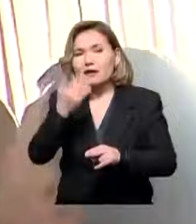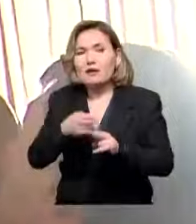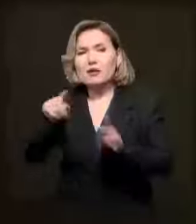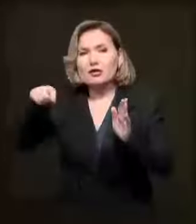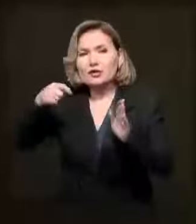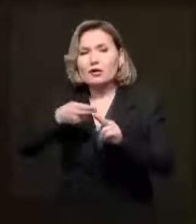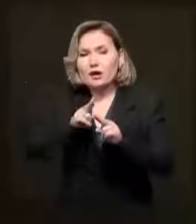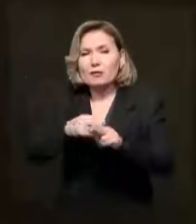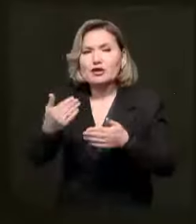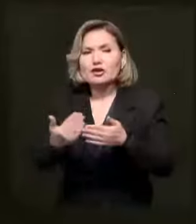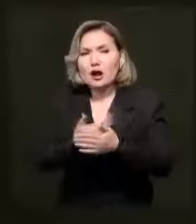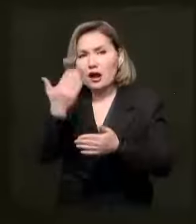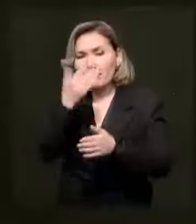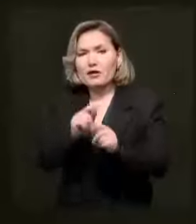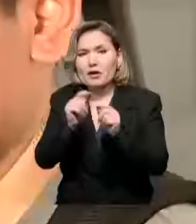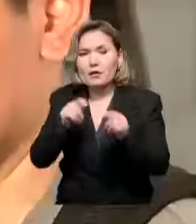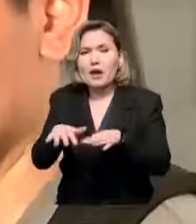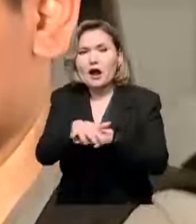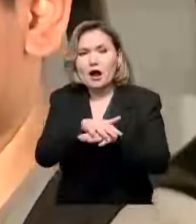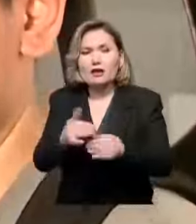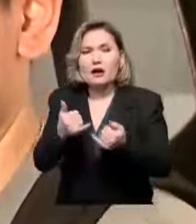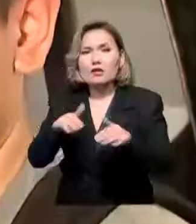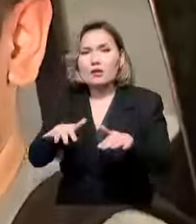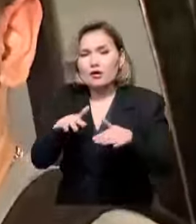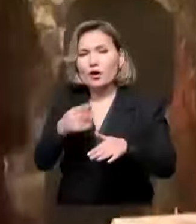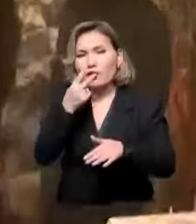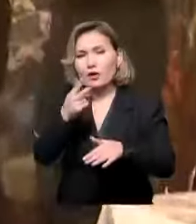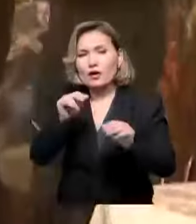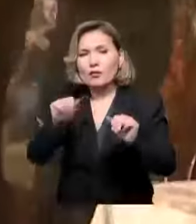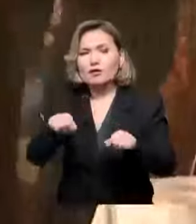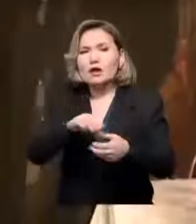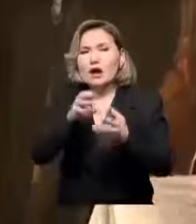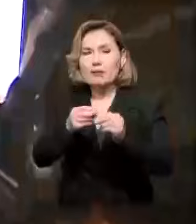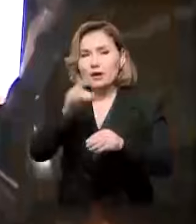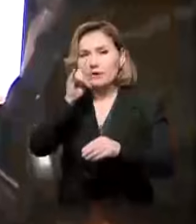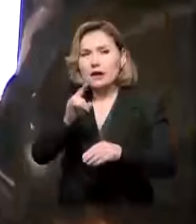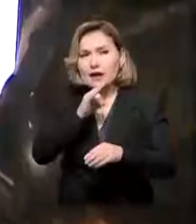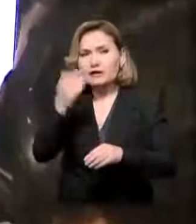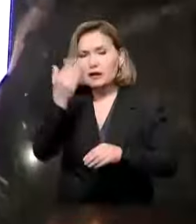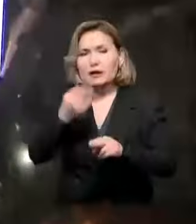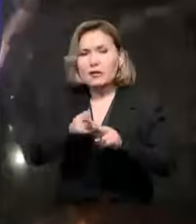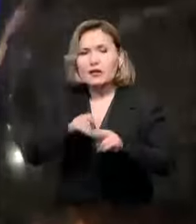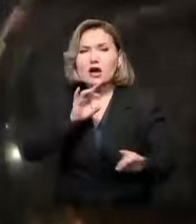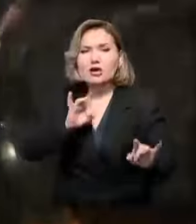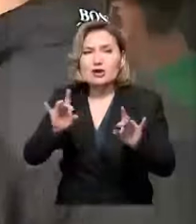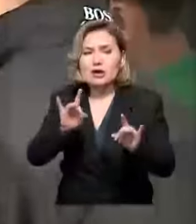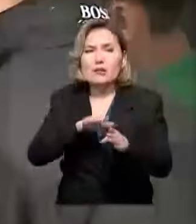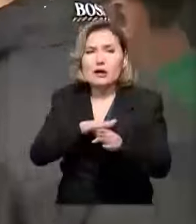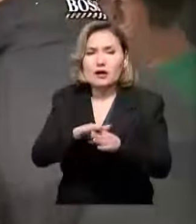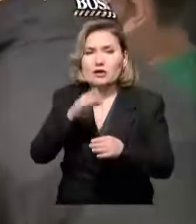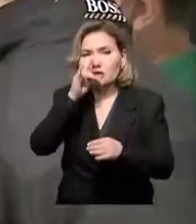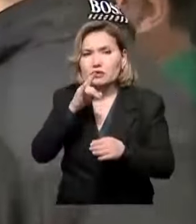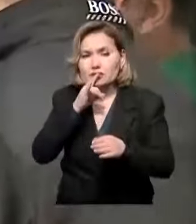қойған фильмдер енді көрерменге қолжетімді болмақ. Кинопарк Кинеплекс компаниясы отандық картиналардың жарнамасын жасап, өз